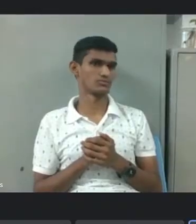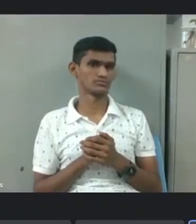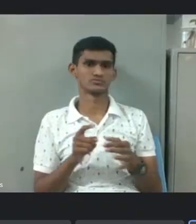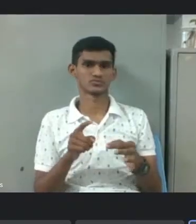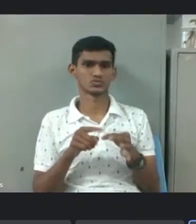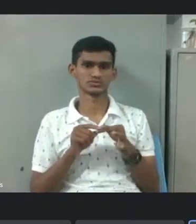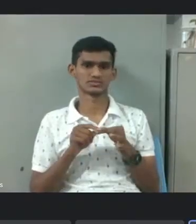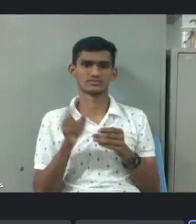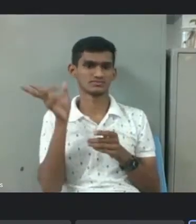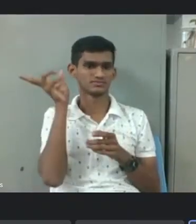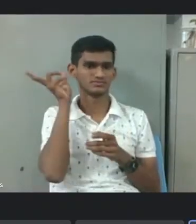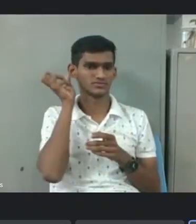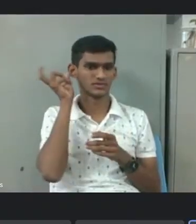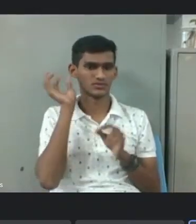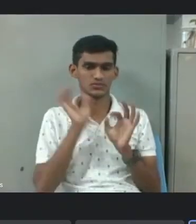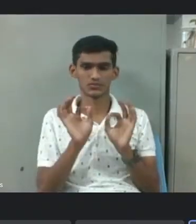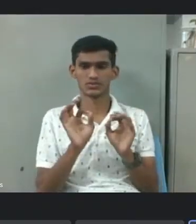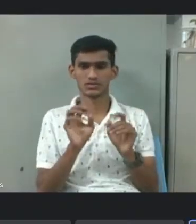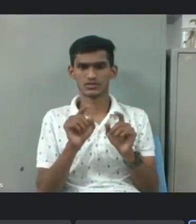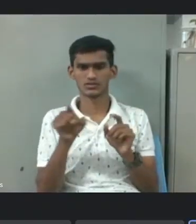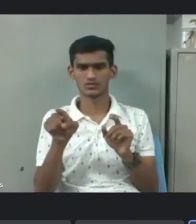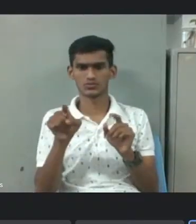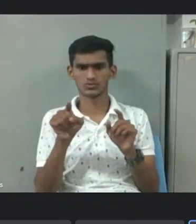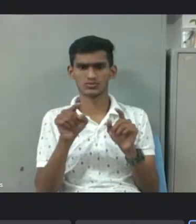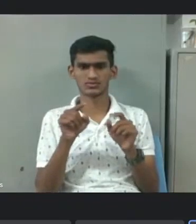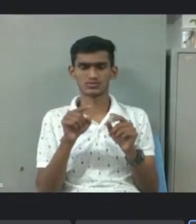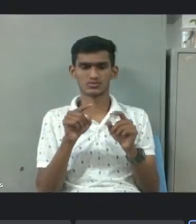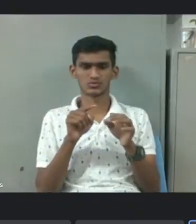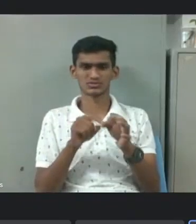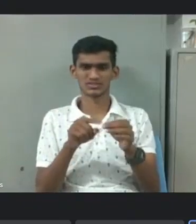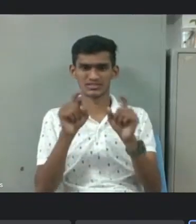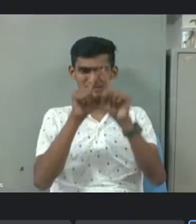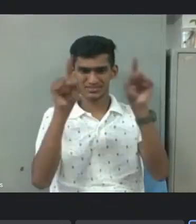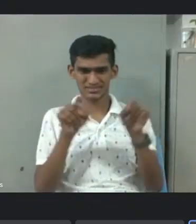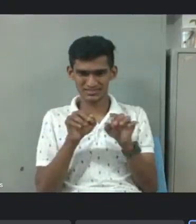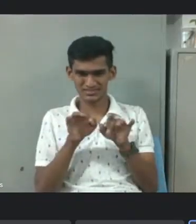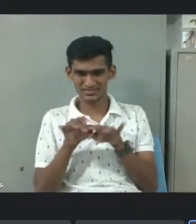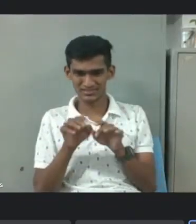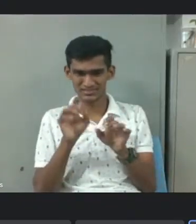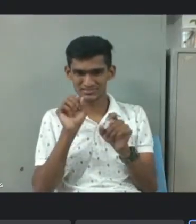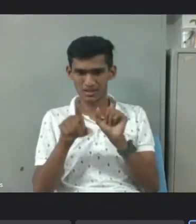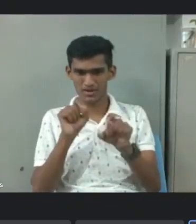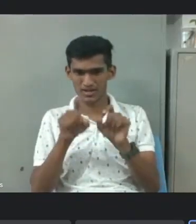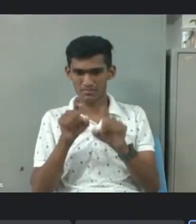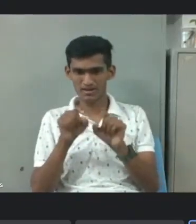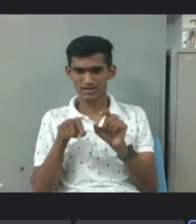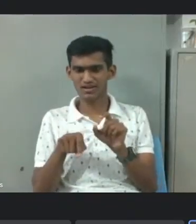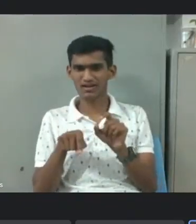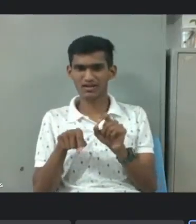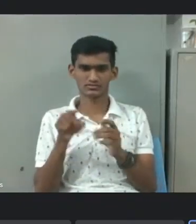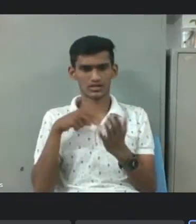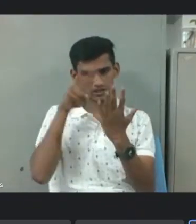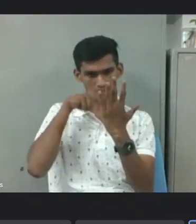ക്വസ്റ്റ്യൻ കേൾക്കുന്നില്ല. ഒരു കാര്യം ചാറ്റ് ബോക്സിൽ ഒന്ന് ടൈപ്പ് ചെയ്യാമോ? ക്വസ്റ്റ്യൻ വായിക്കാം. ക്വസ്റ്റ്യൻ ഓഡിബിൾ